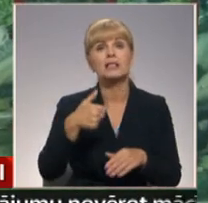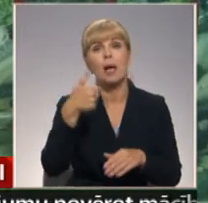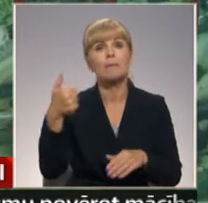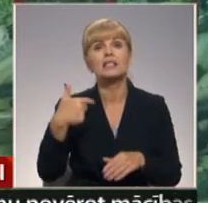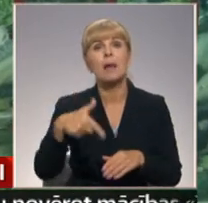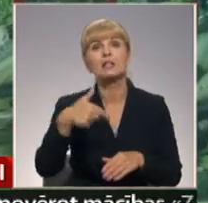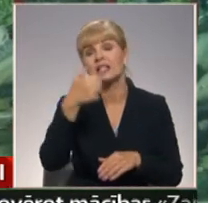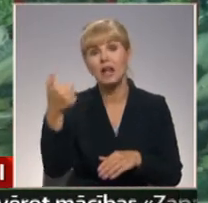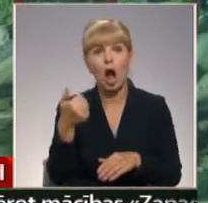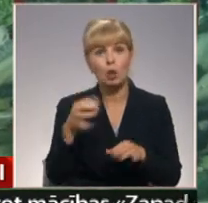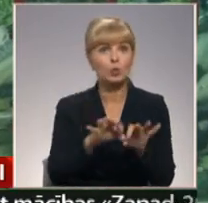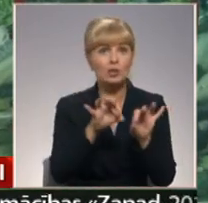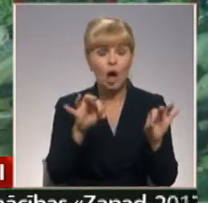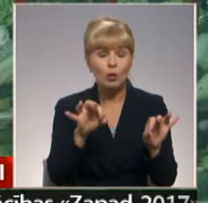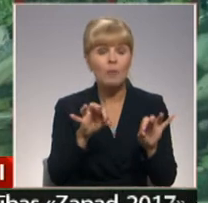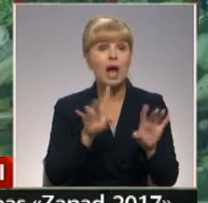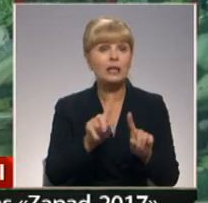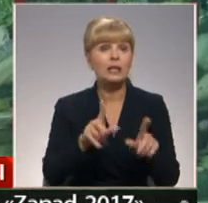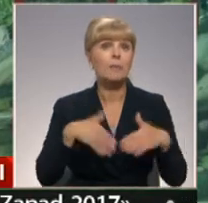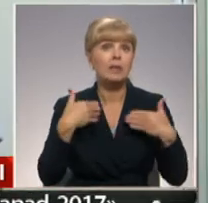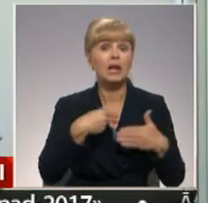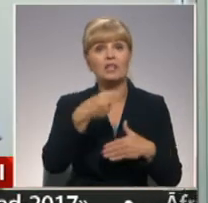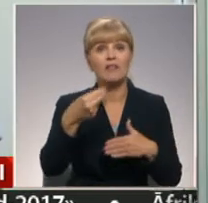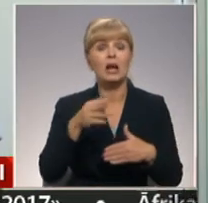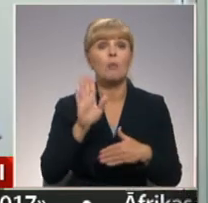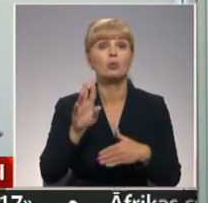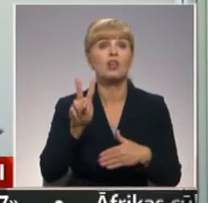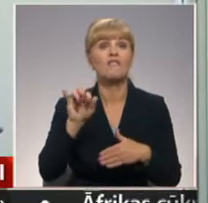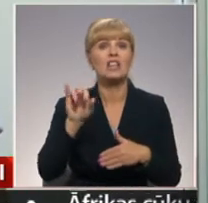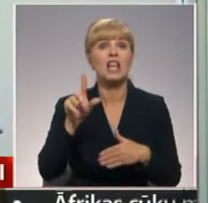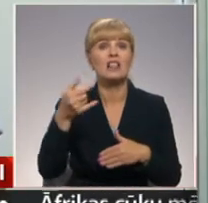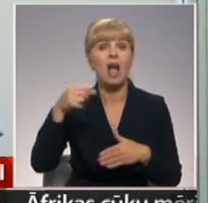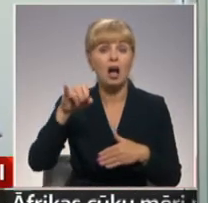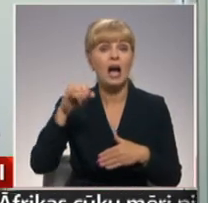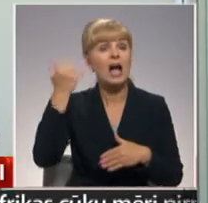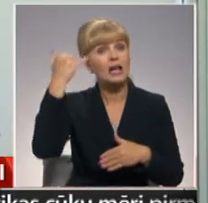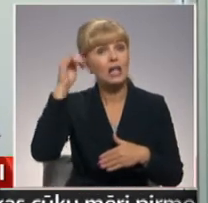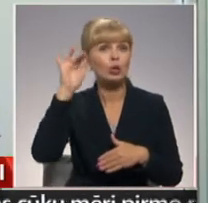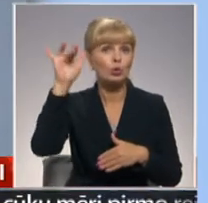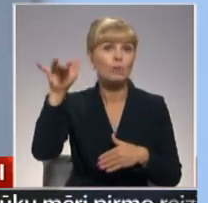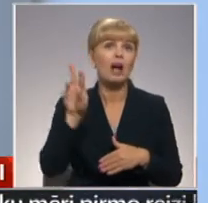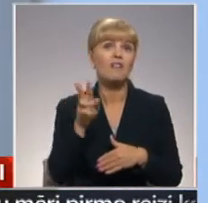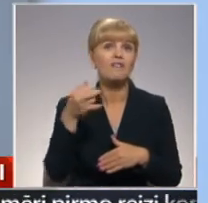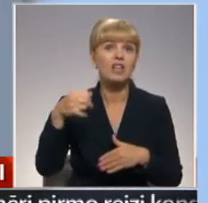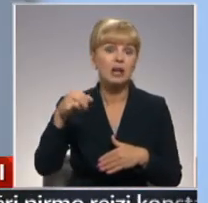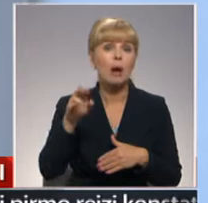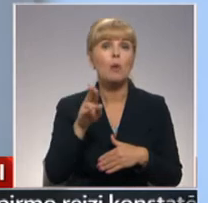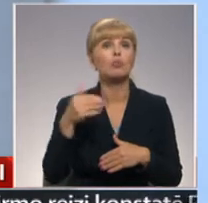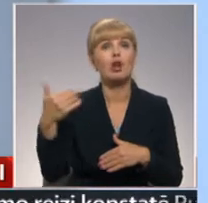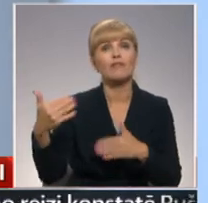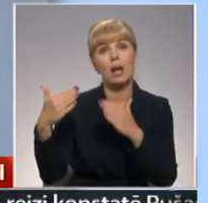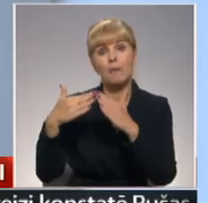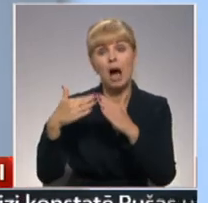sākums, un man prieks, ka šī glezna būs Viļakā. Radusies ideja, ka turmāk Viļakā varētu izveidot Valda Buša māju, kurā